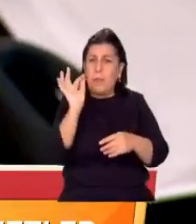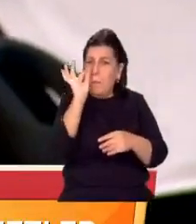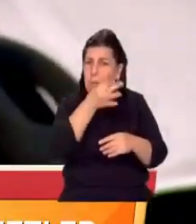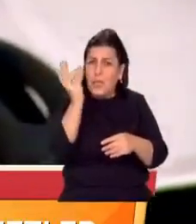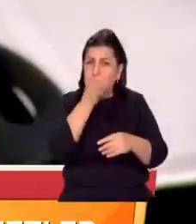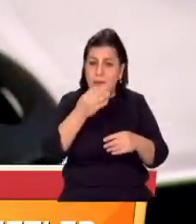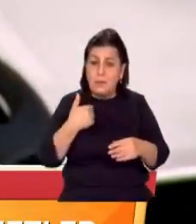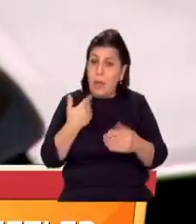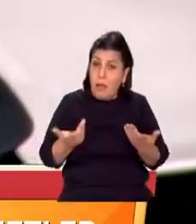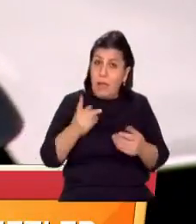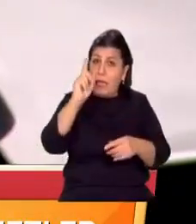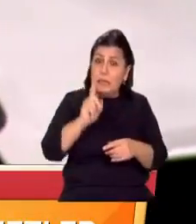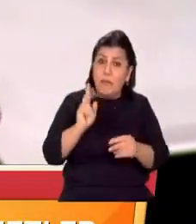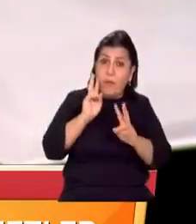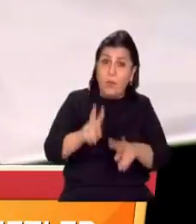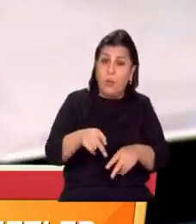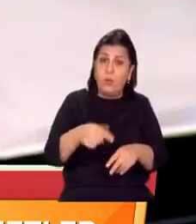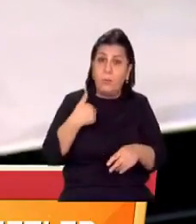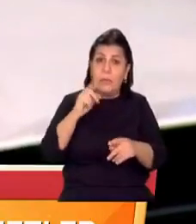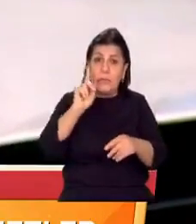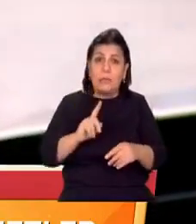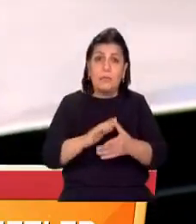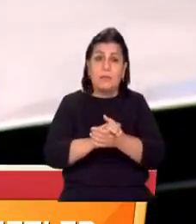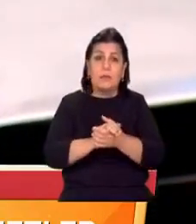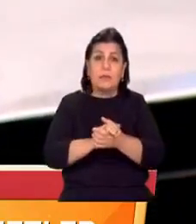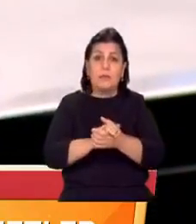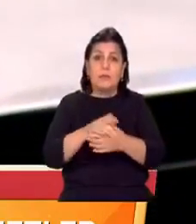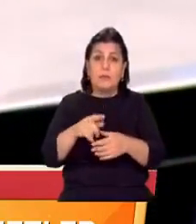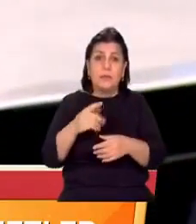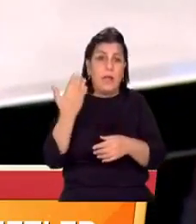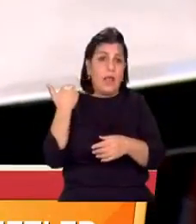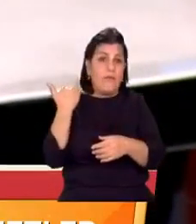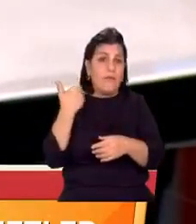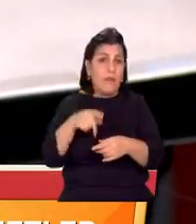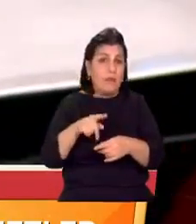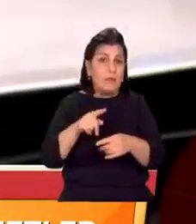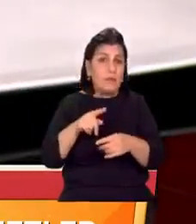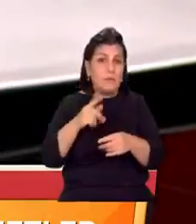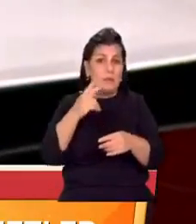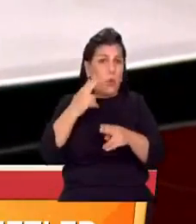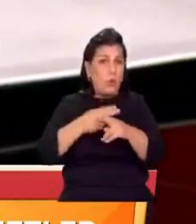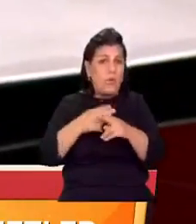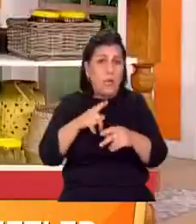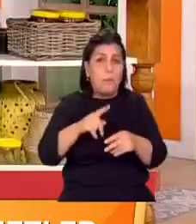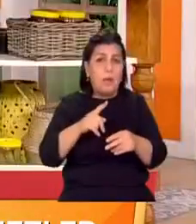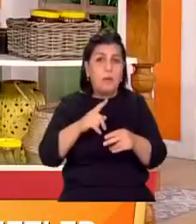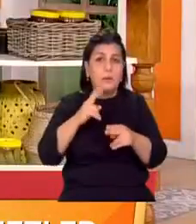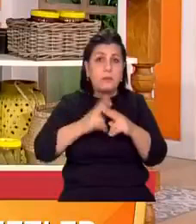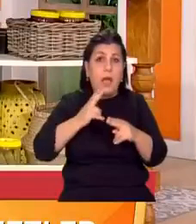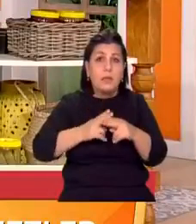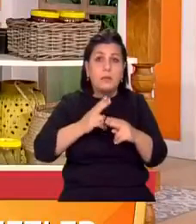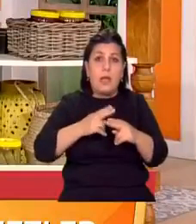basit ama en çok küçük Aynen öyle şöyle uygun mantısı yapılmıştı bunun içerisine sadece falan da